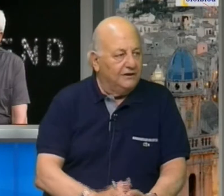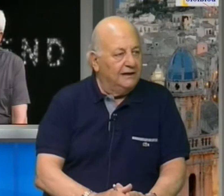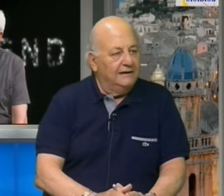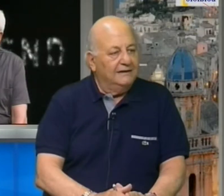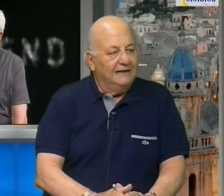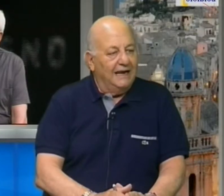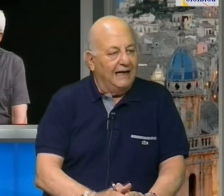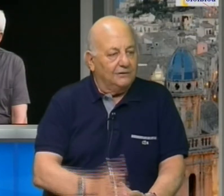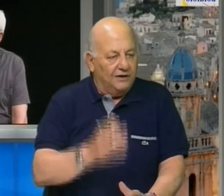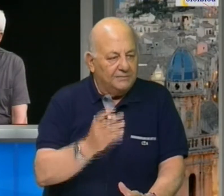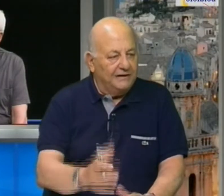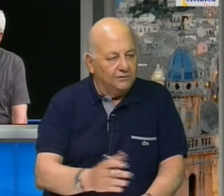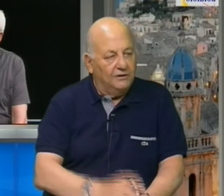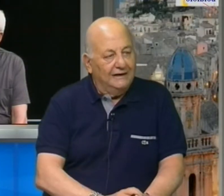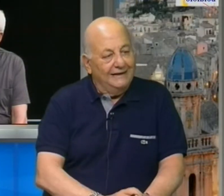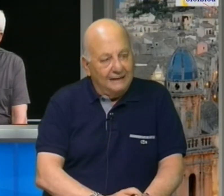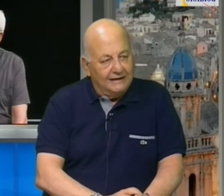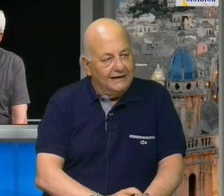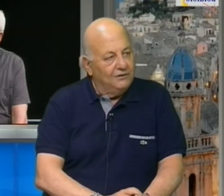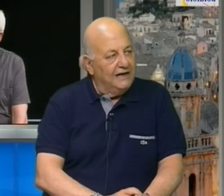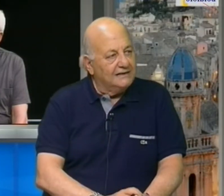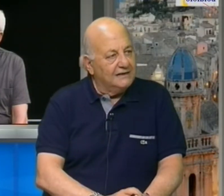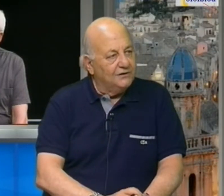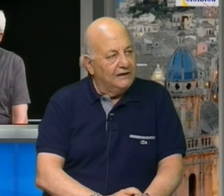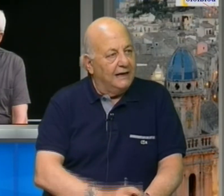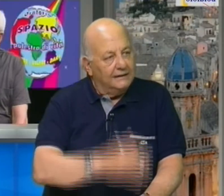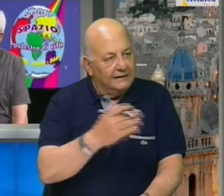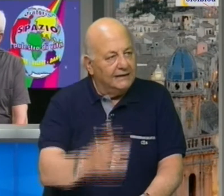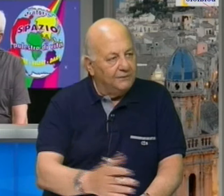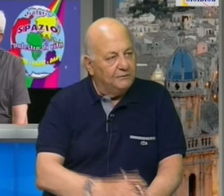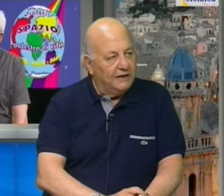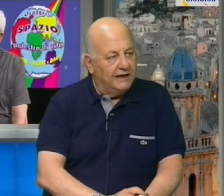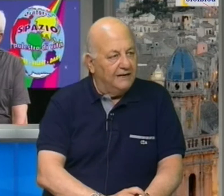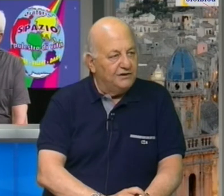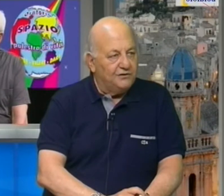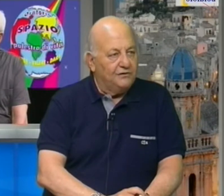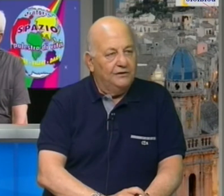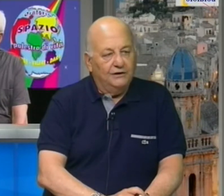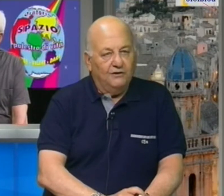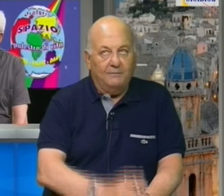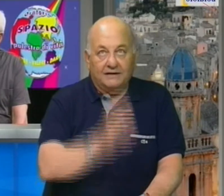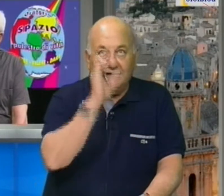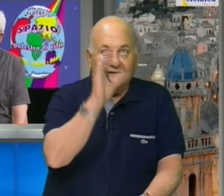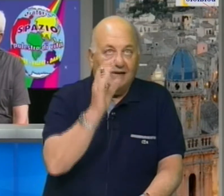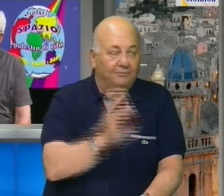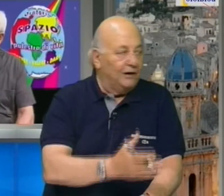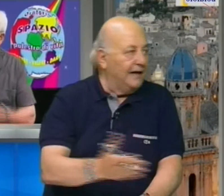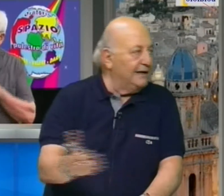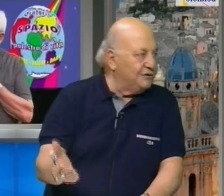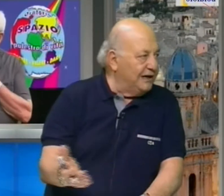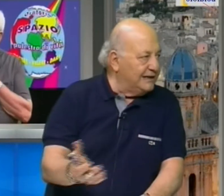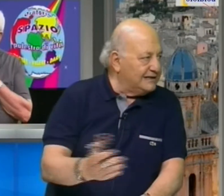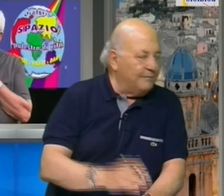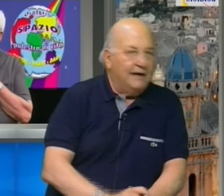rispetto dell'altro, il rispetto, il tentativo di essere solidale, il tentativo di aiutare chi ne ha bisogno, dovrebbe essere una stella polare